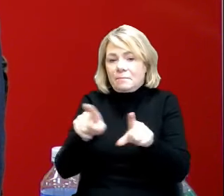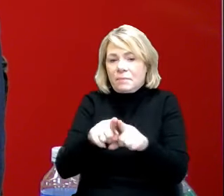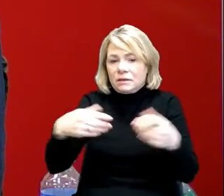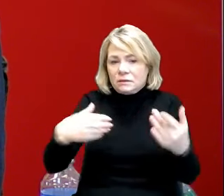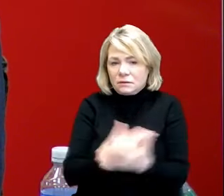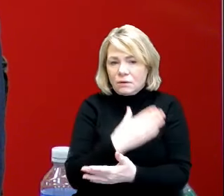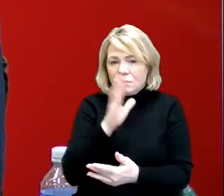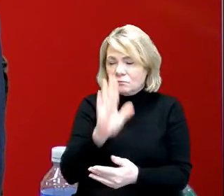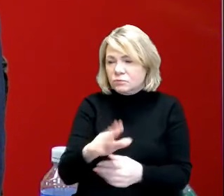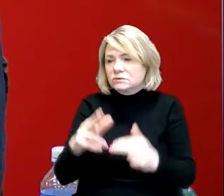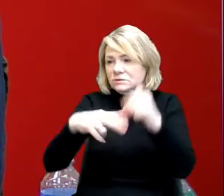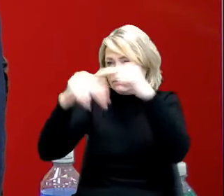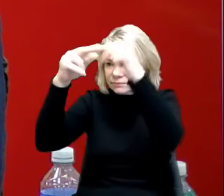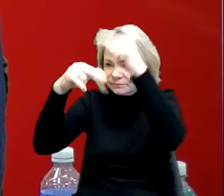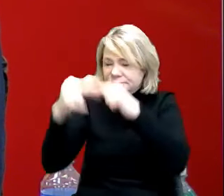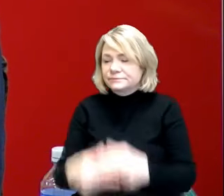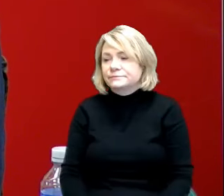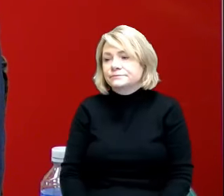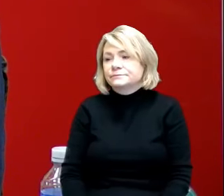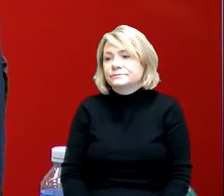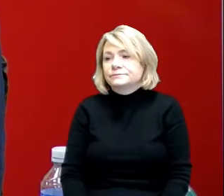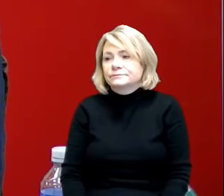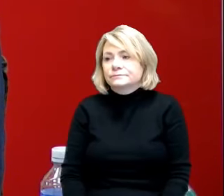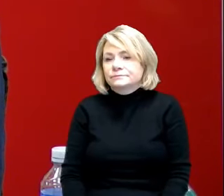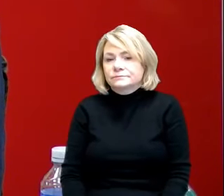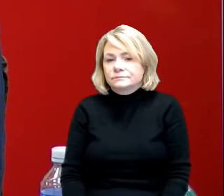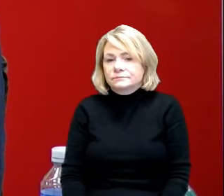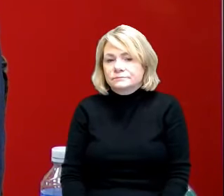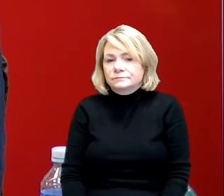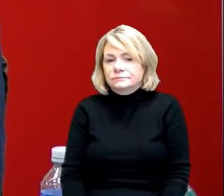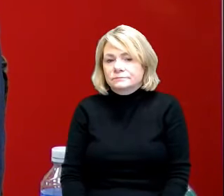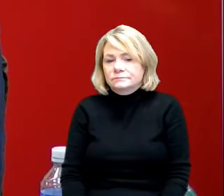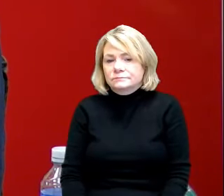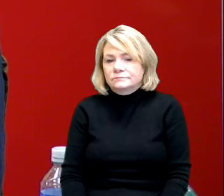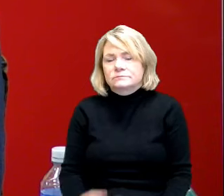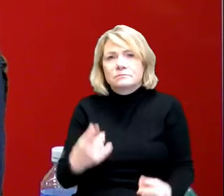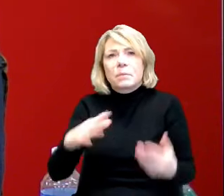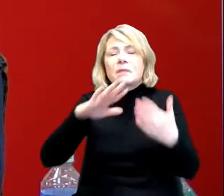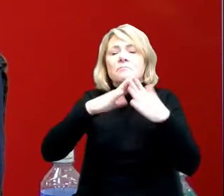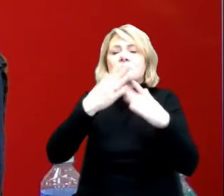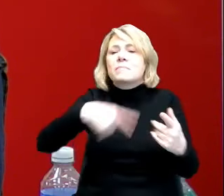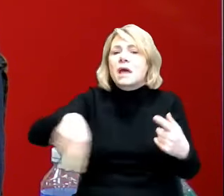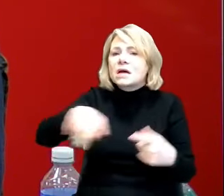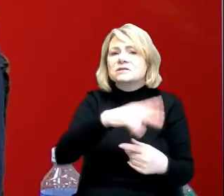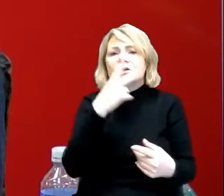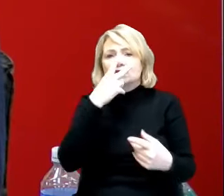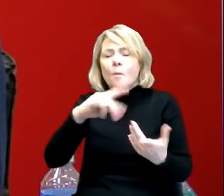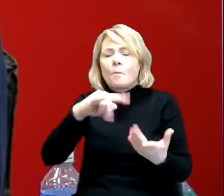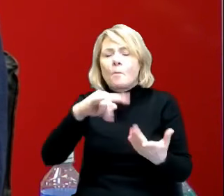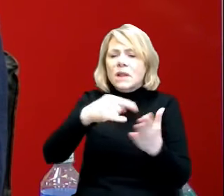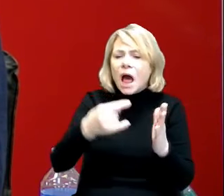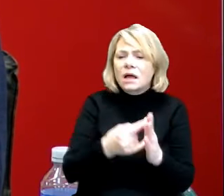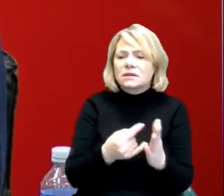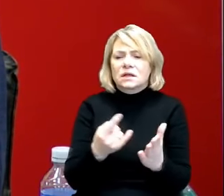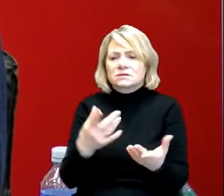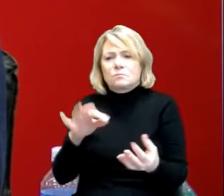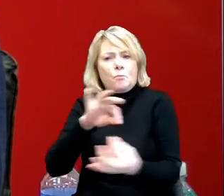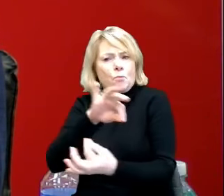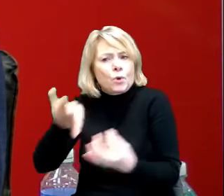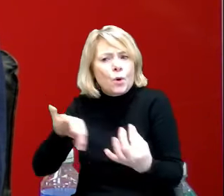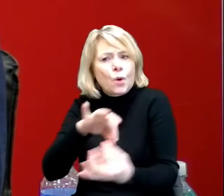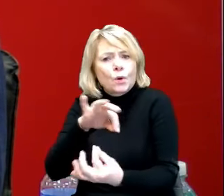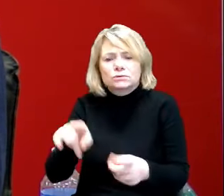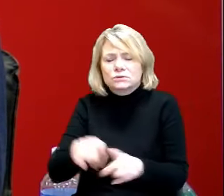pastatas tai per visą miestą yra daromi planai daromi projektai noriu pasakyti ir